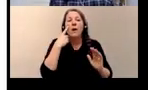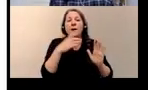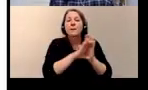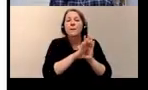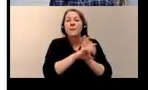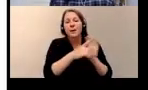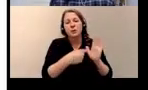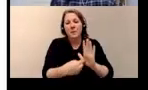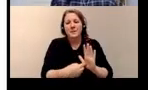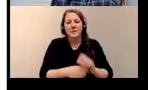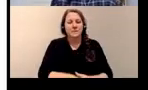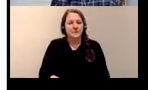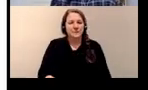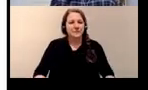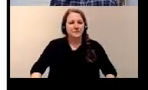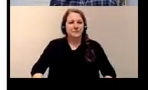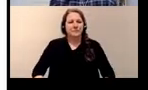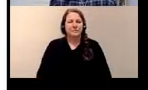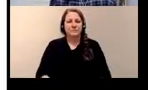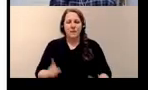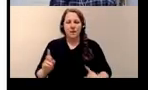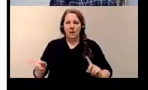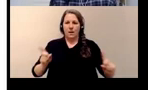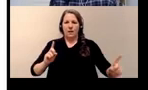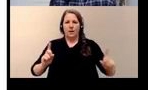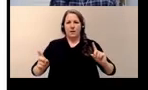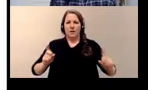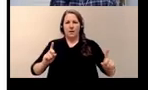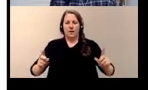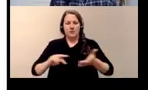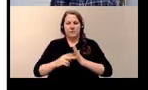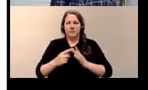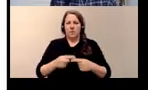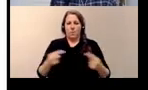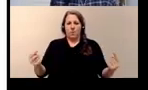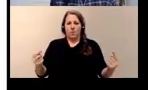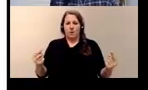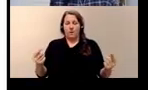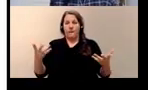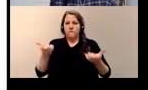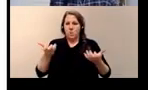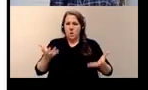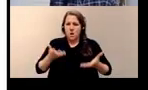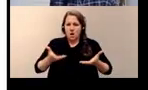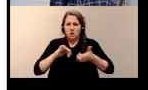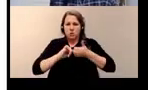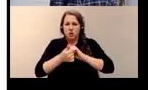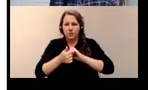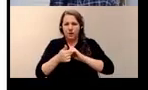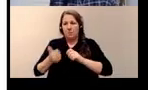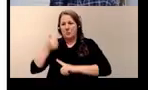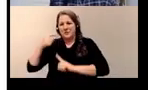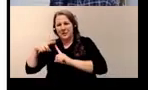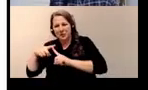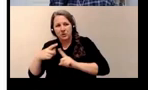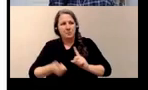Oreskes et son collègue. Et donc, ces deux injonctions au changement, elles sont évidemment elles